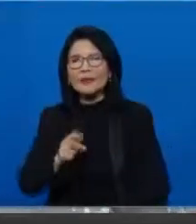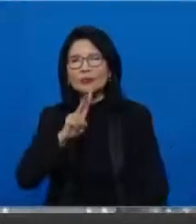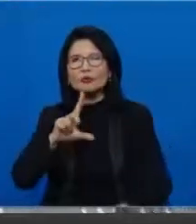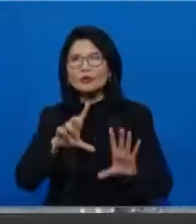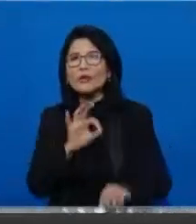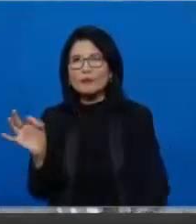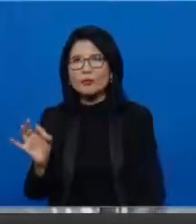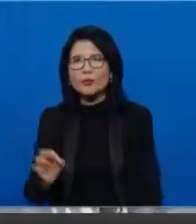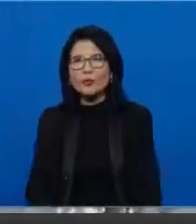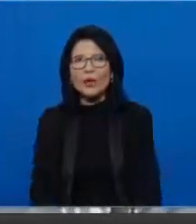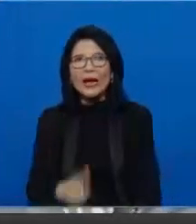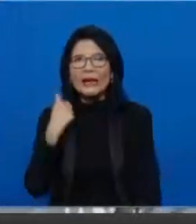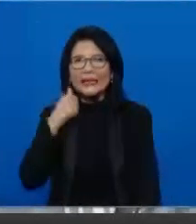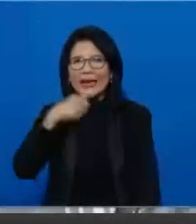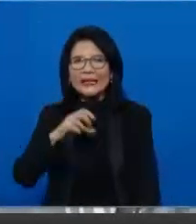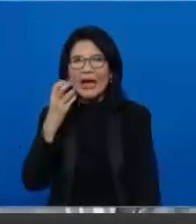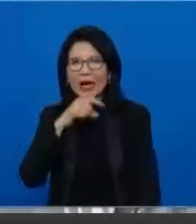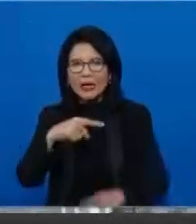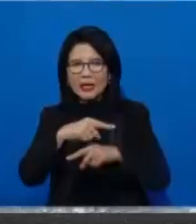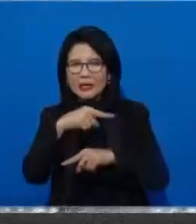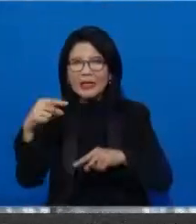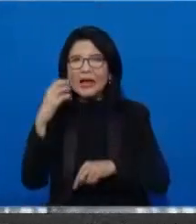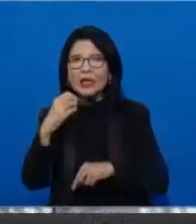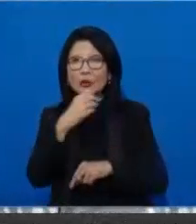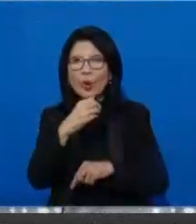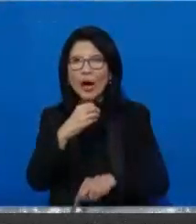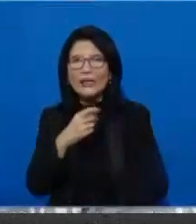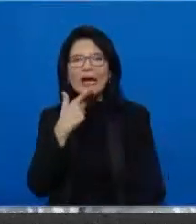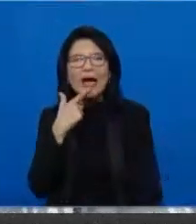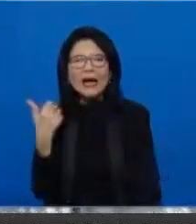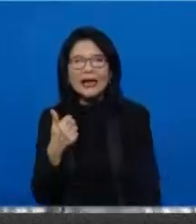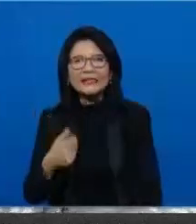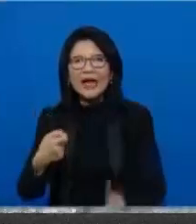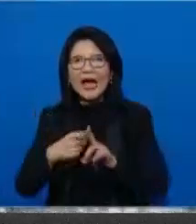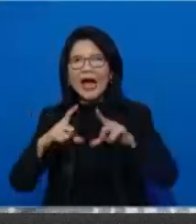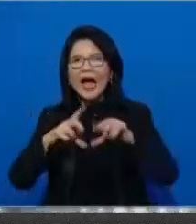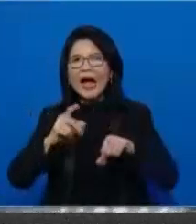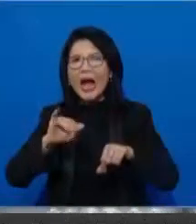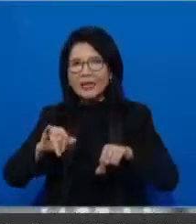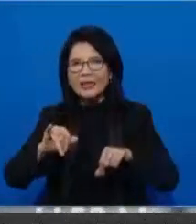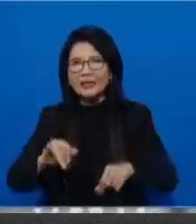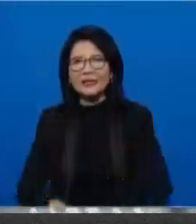Rp26.000 sampai Rp27.000. Dapat isi dua, ini aku pilihnya yang rasa kari. Kita cobain gimana rasanya ya.